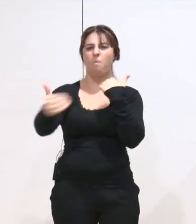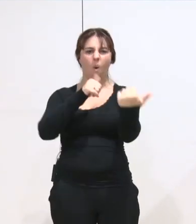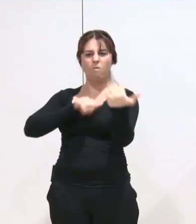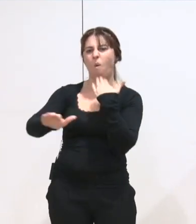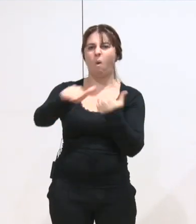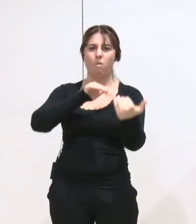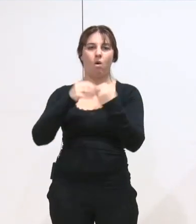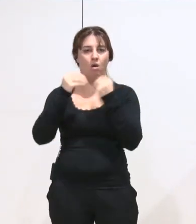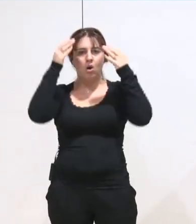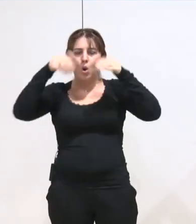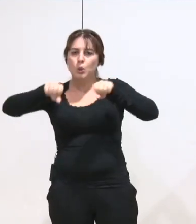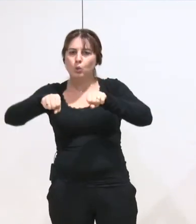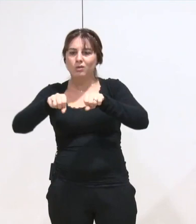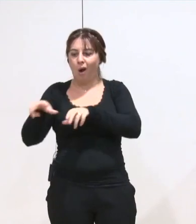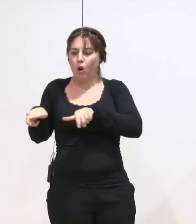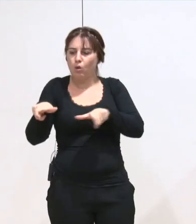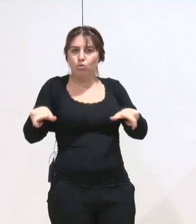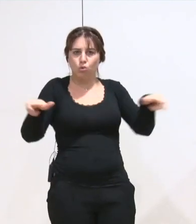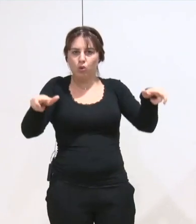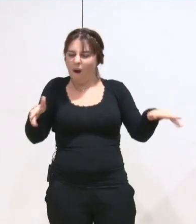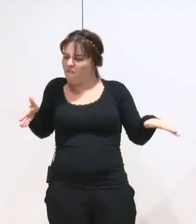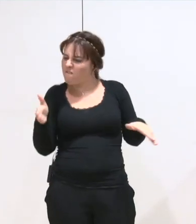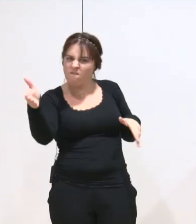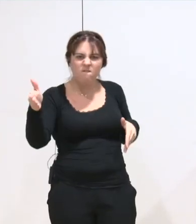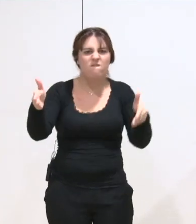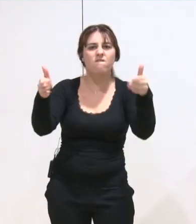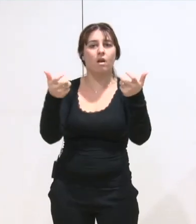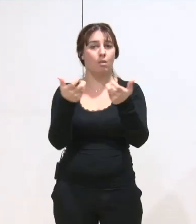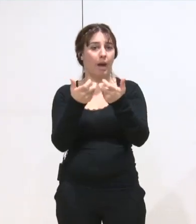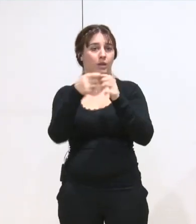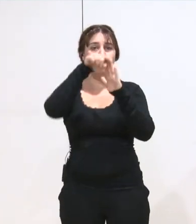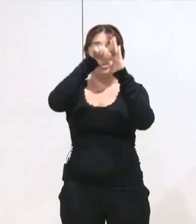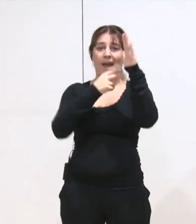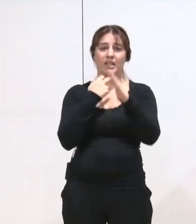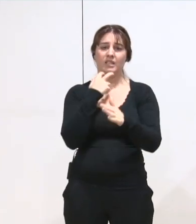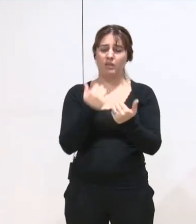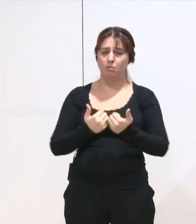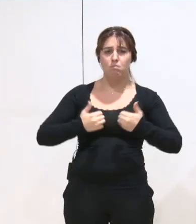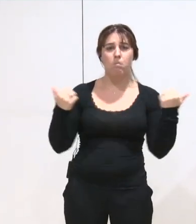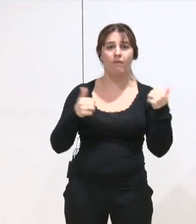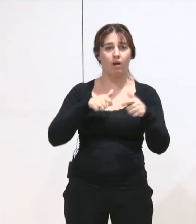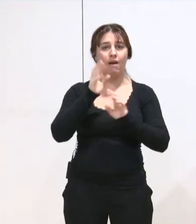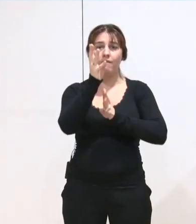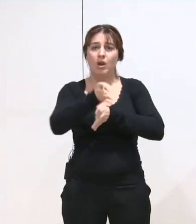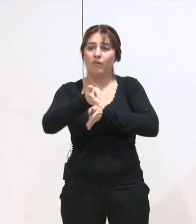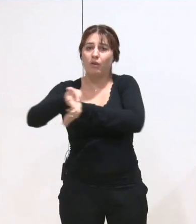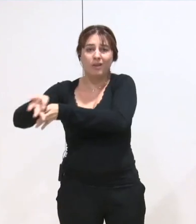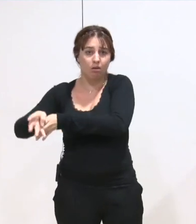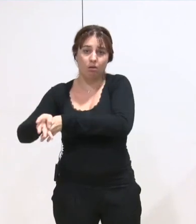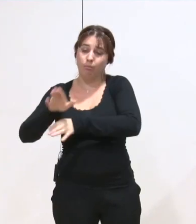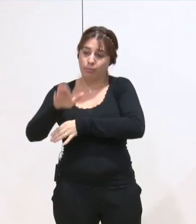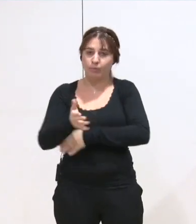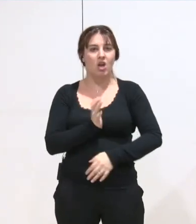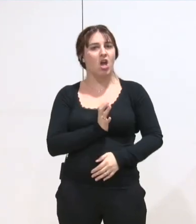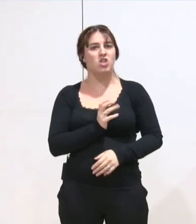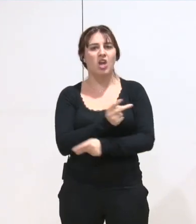sur les trottoirs. Donc, le comportement anarchique, contre-exemple des règles du civisme, de nombreux cyclistes. Donc, les chiens